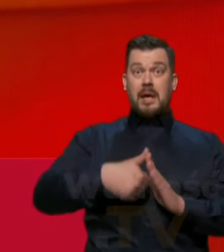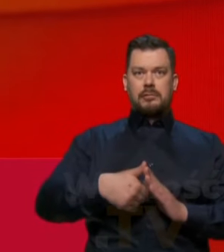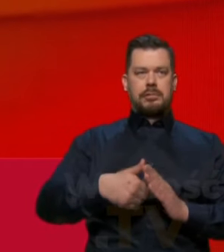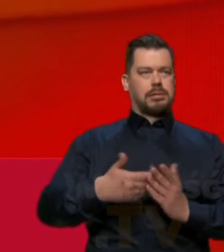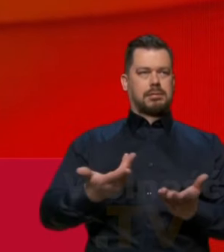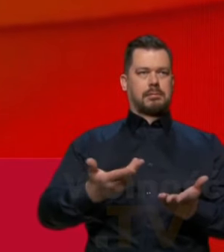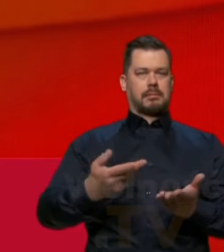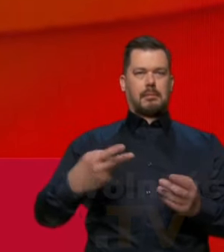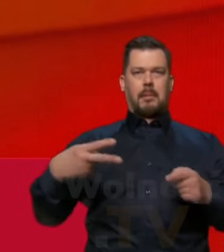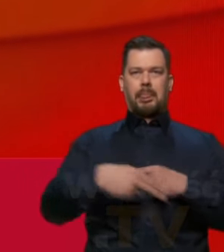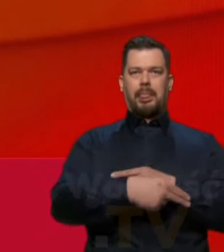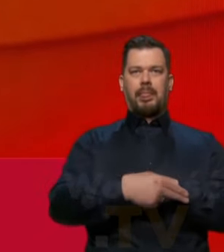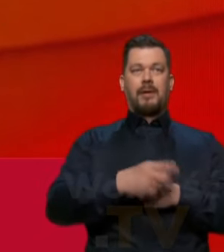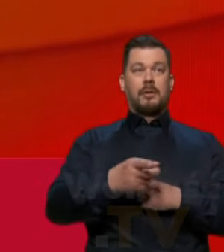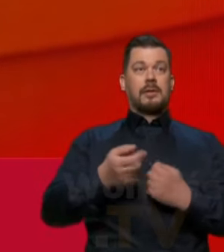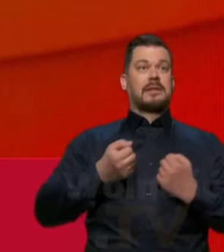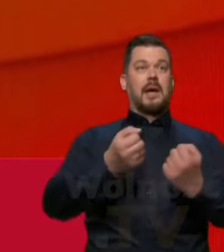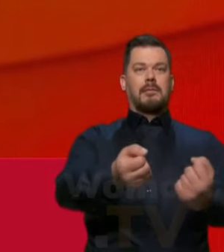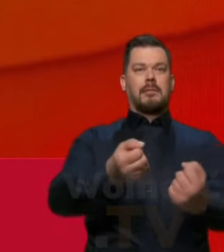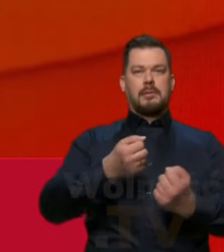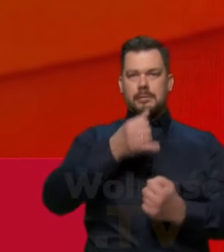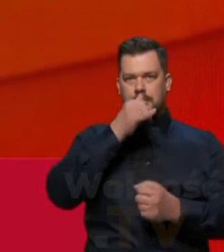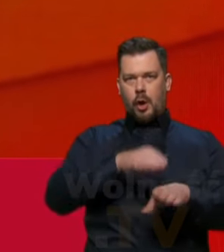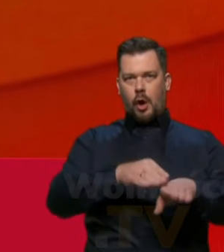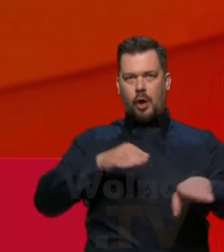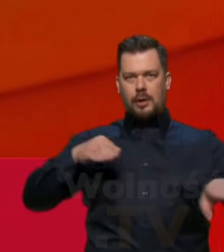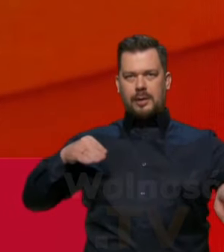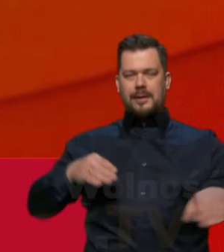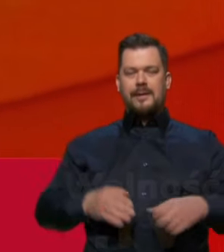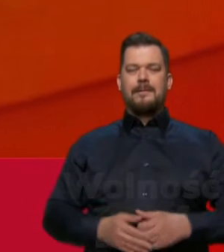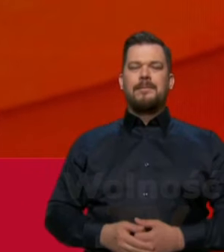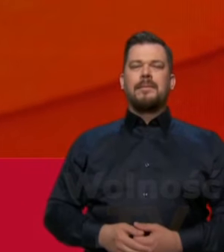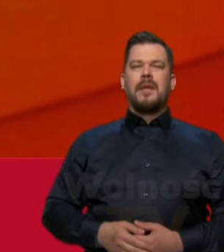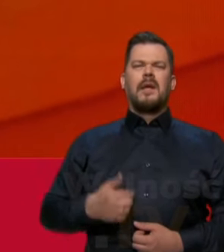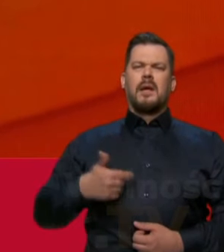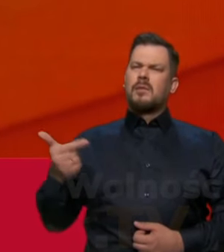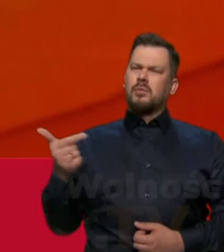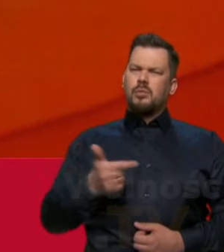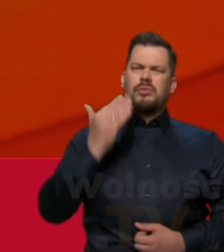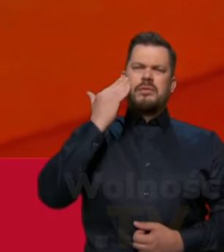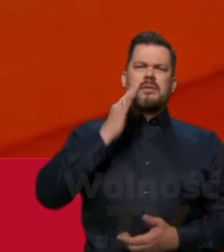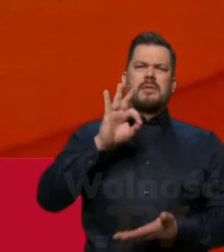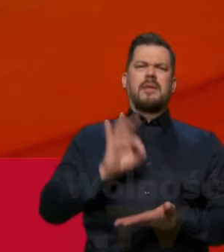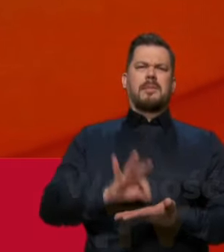trudniej wyjechać inaczej niż samochodem i stojąc w wiecznych korkach. Musimy mieć pewność,